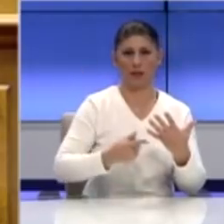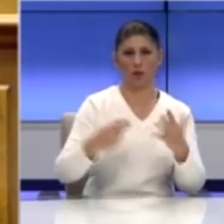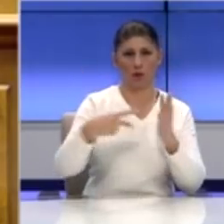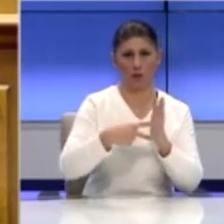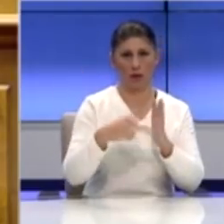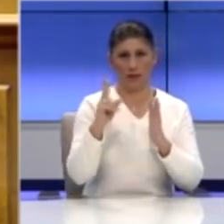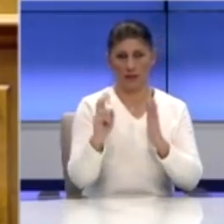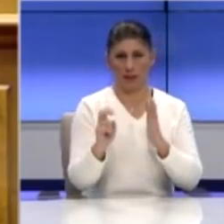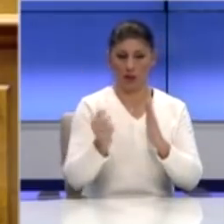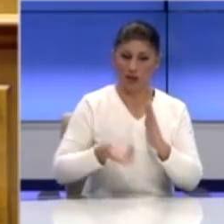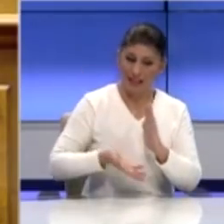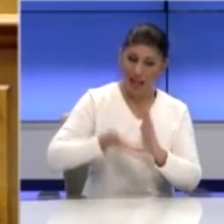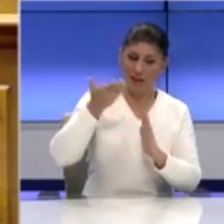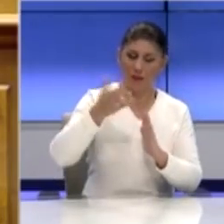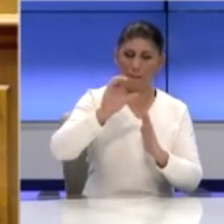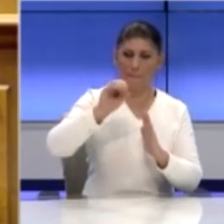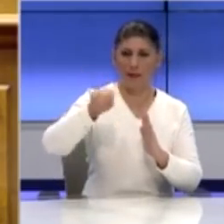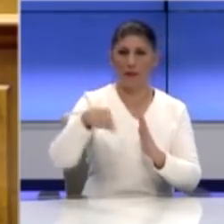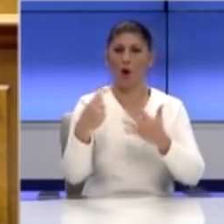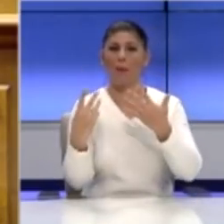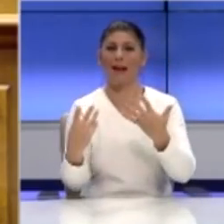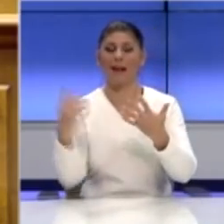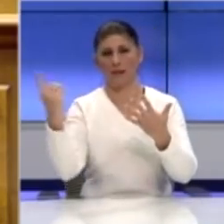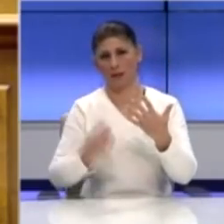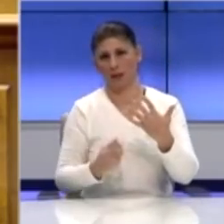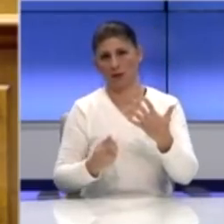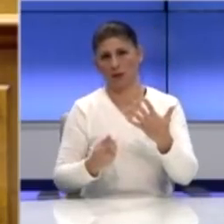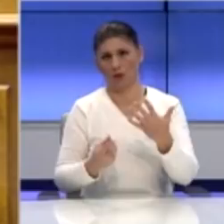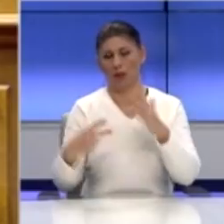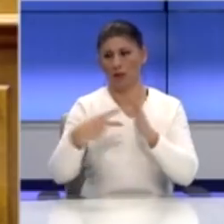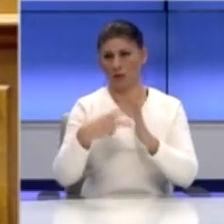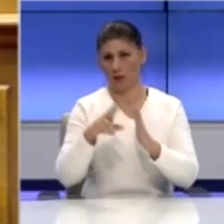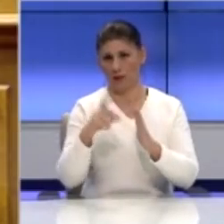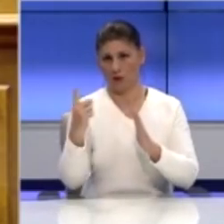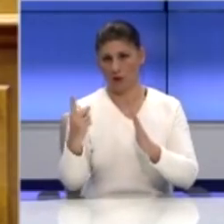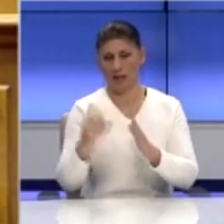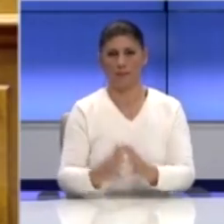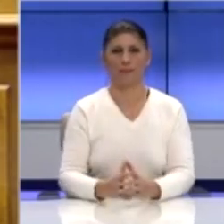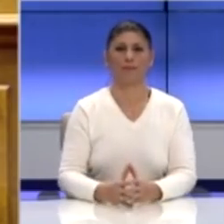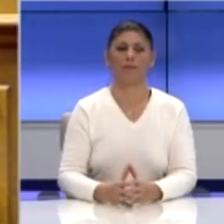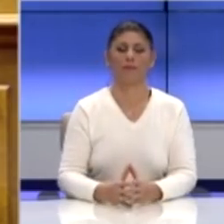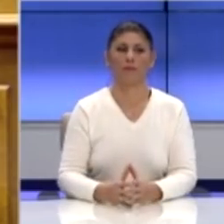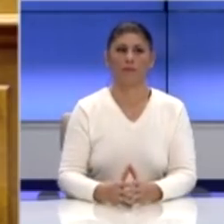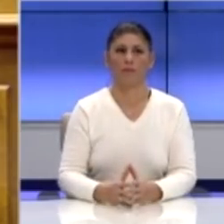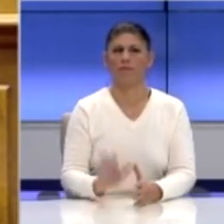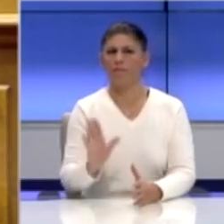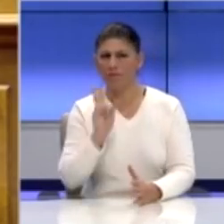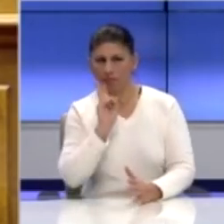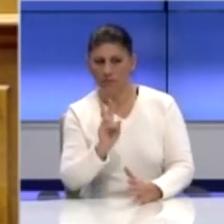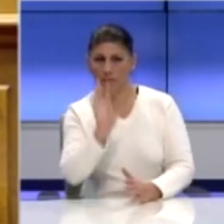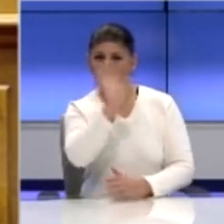και αύξηση της τάξης του 0,9% για το 2021. Γιατί είναι προφανές ότι